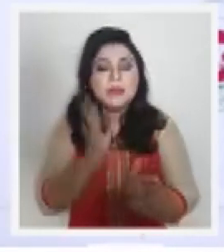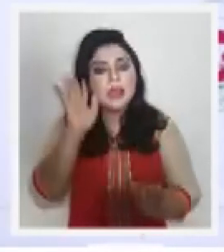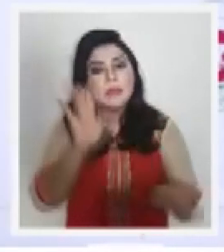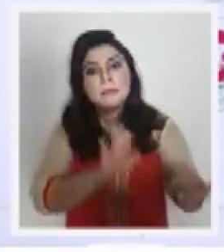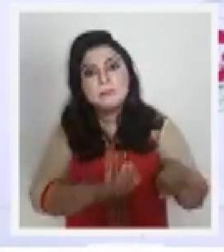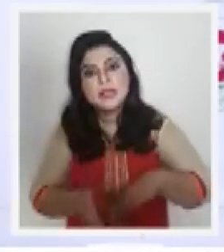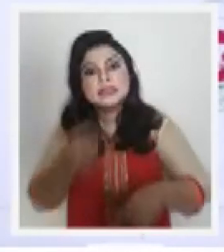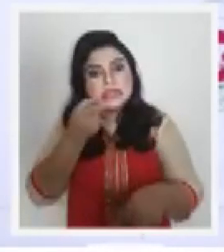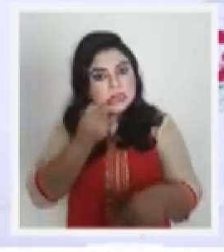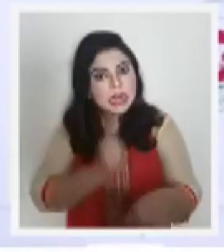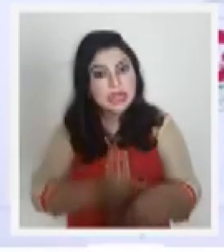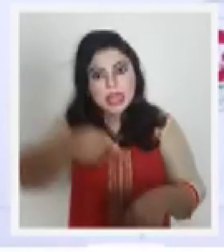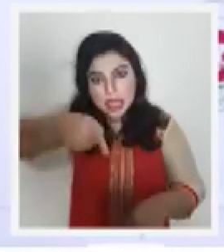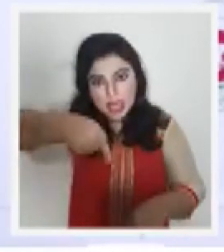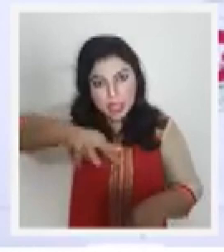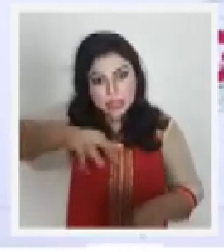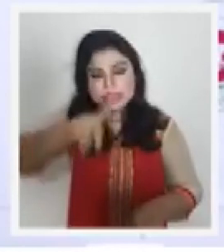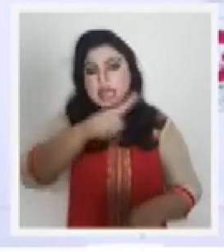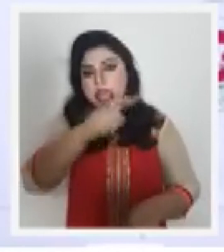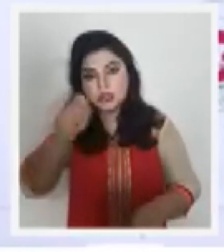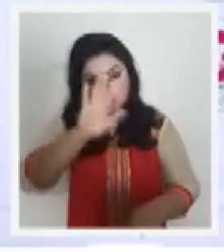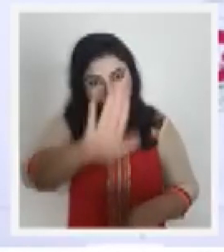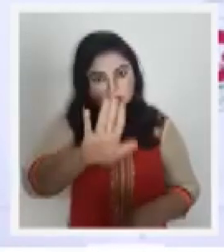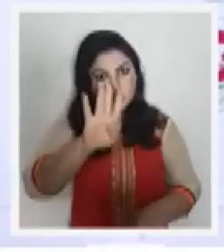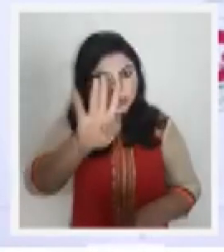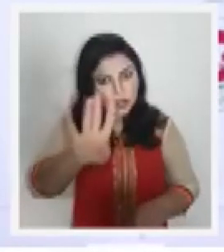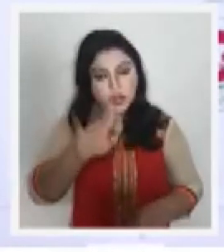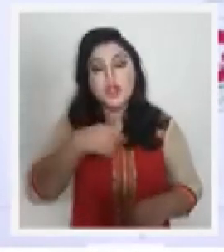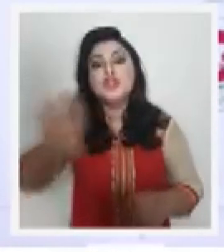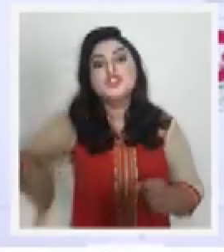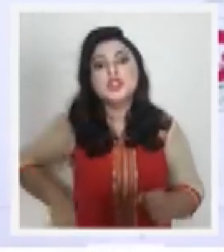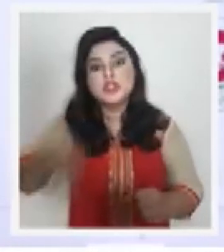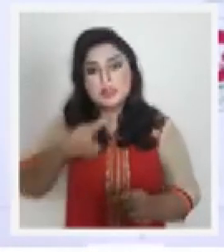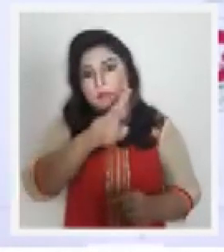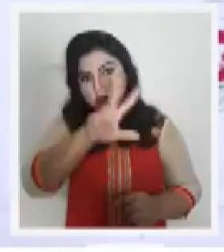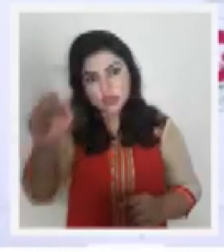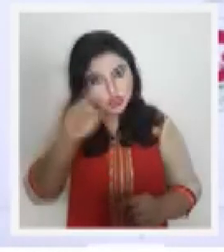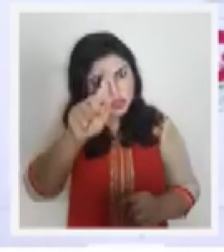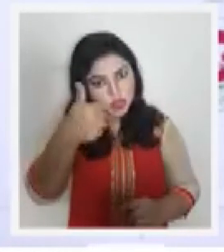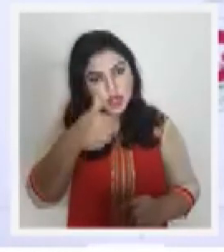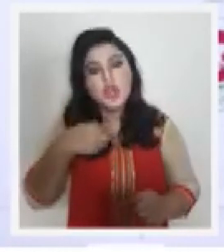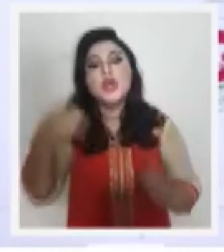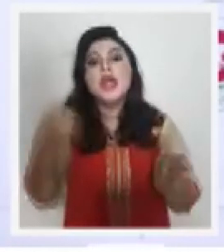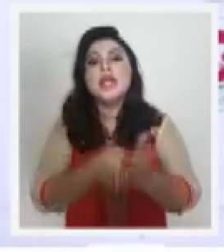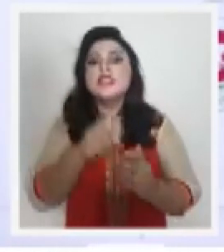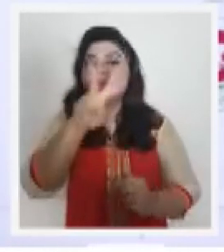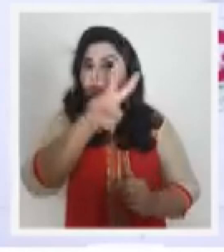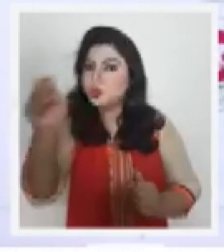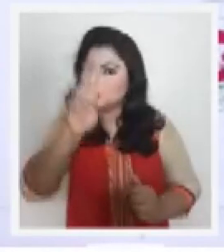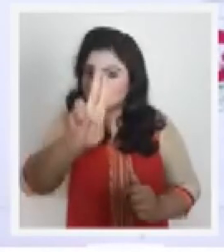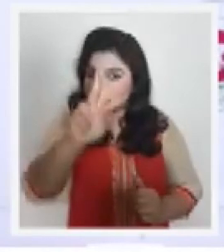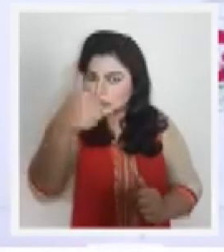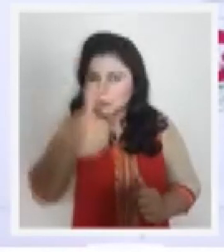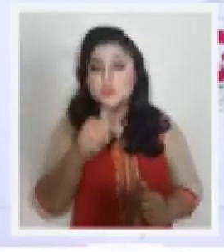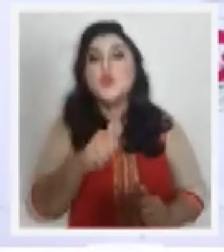বিভাগে 1 জন। এ পর্যন্ত বিভাগ ভিত্তিক মৃতের সংখ্যা, ঢাকা বিভাগ 1,654 জন,